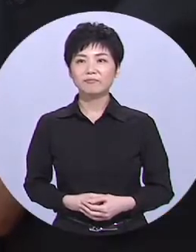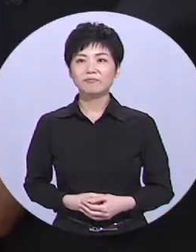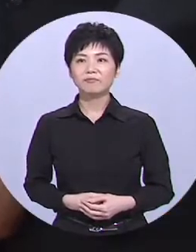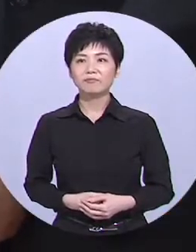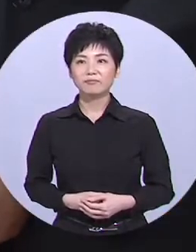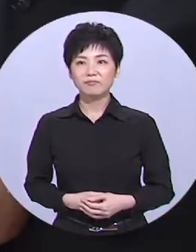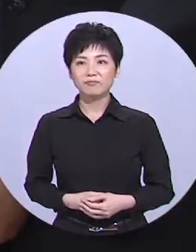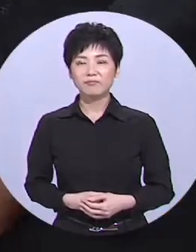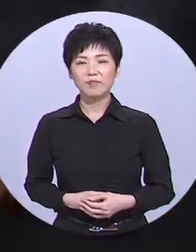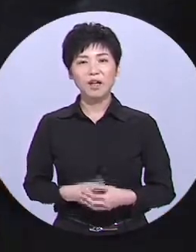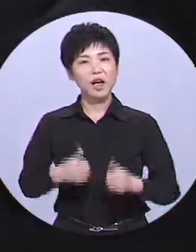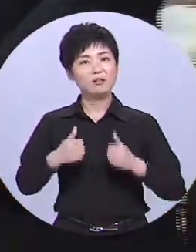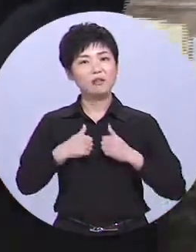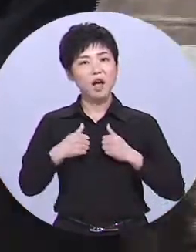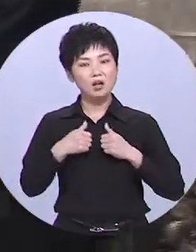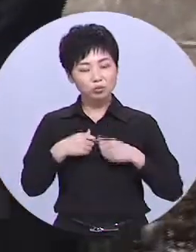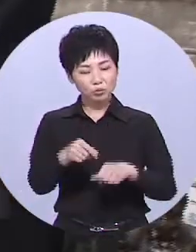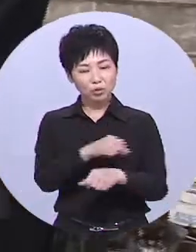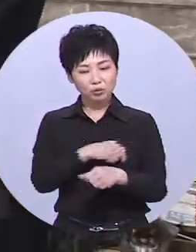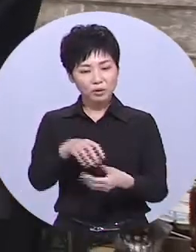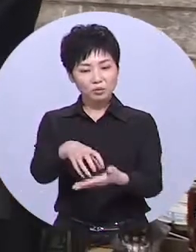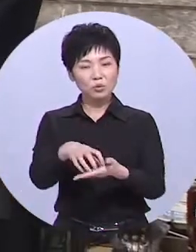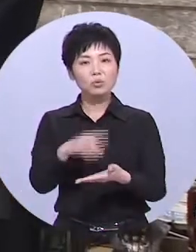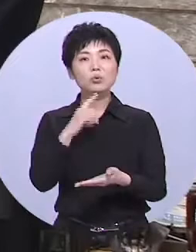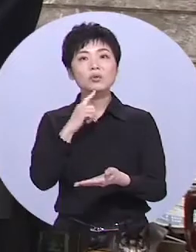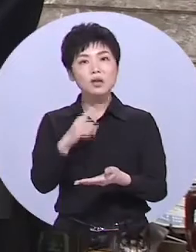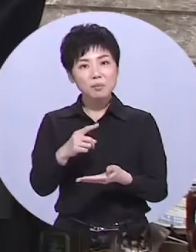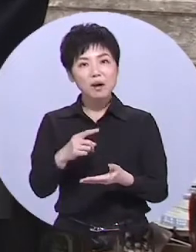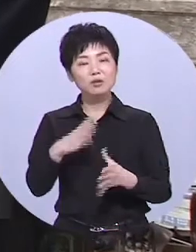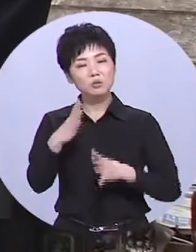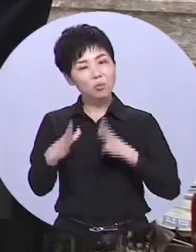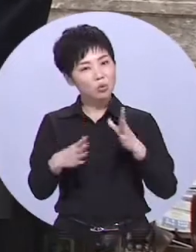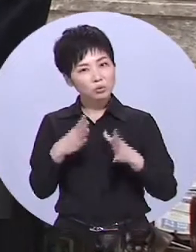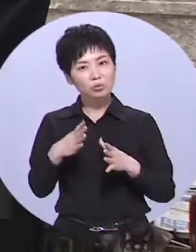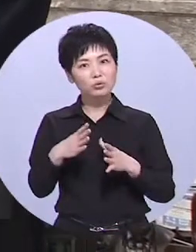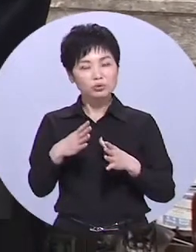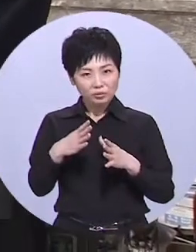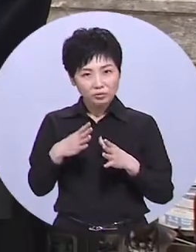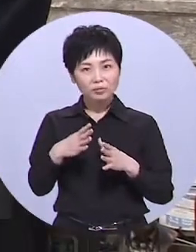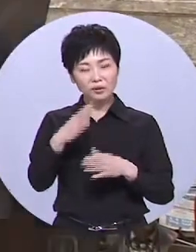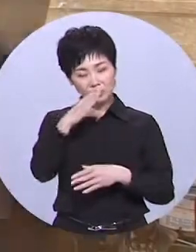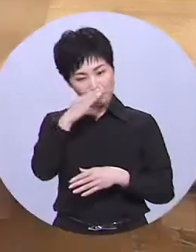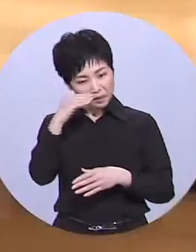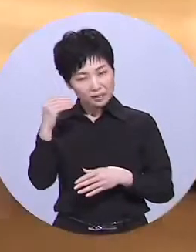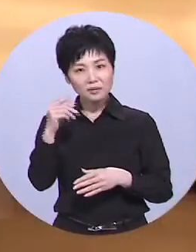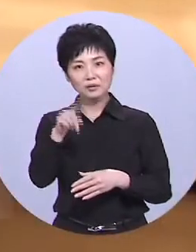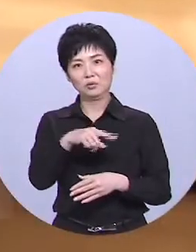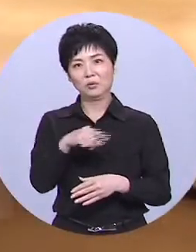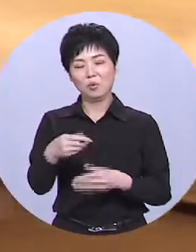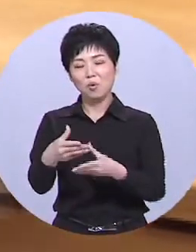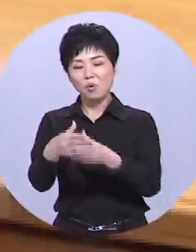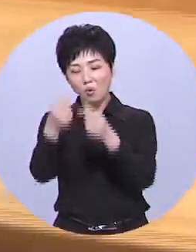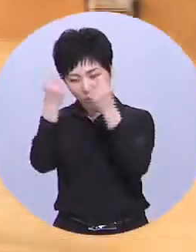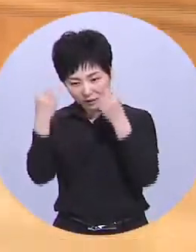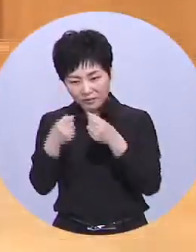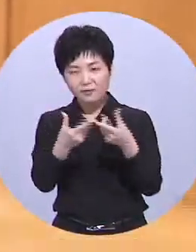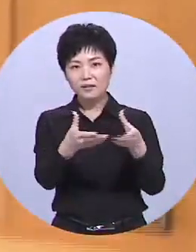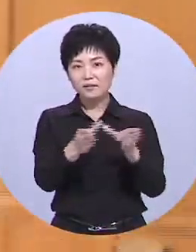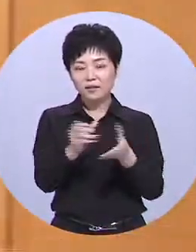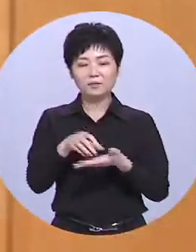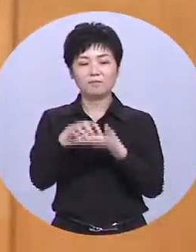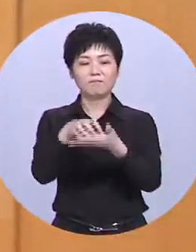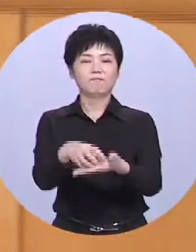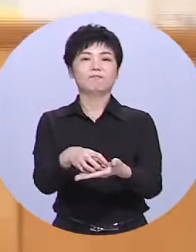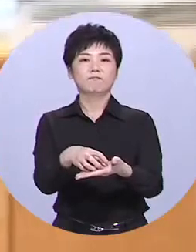埼玉県体育賞会長特別賞はスポーツ界で優秀な成績を収めるなどした個人や団体に贈られる賞